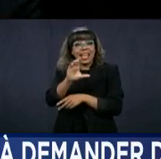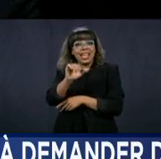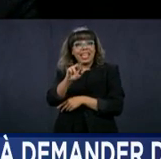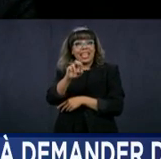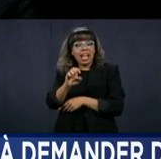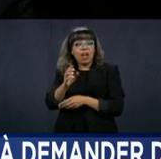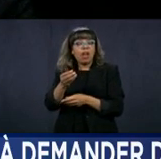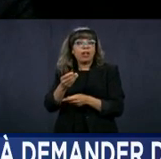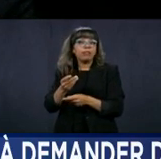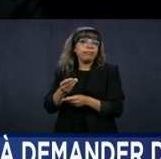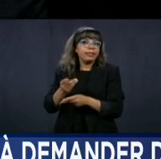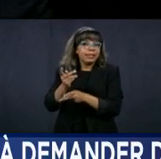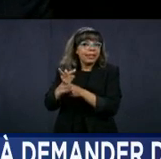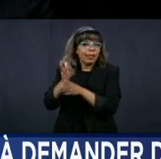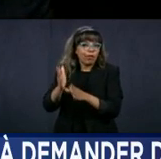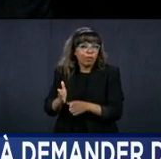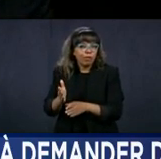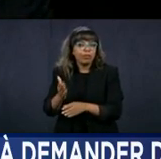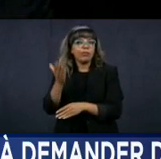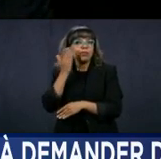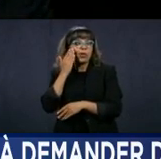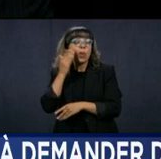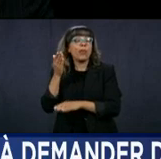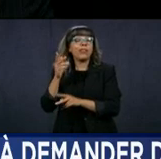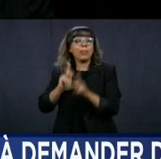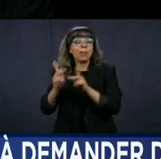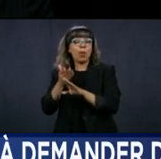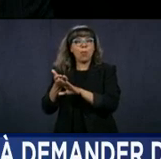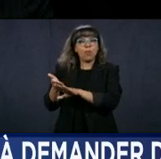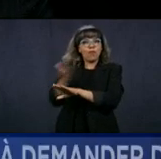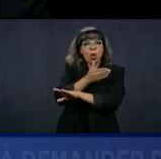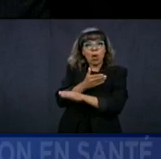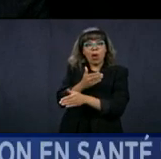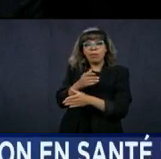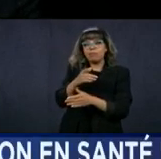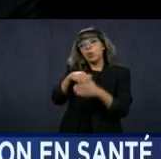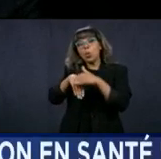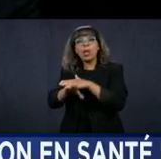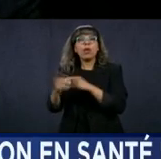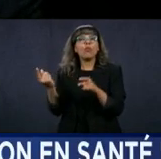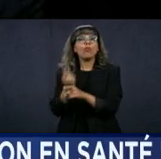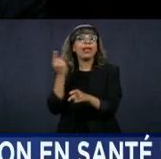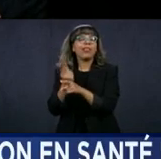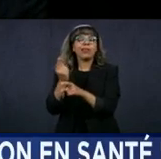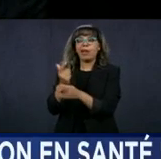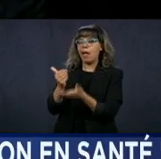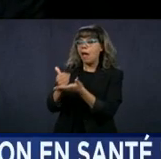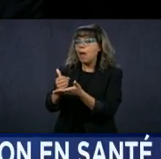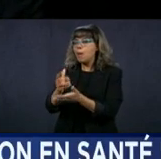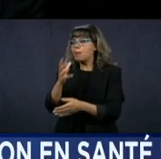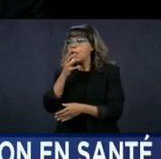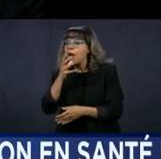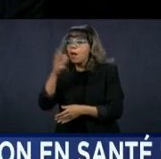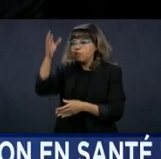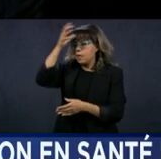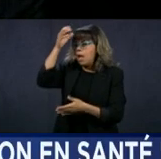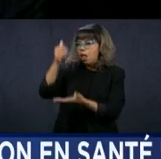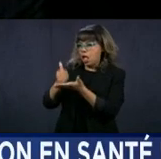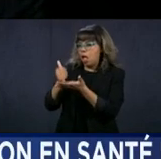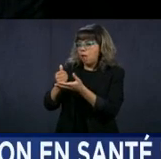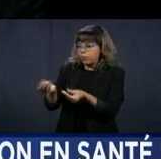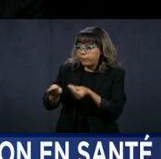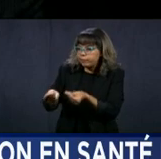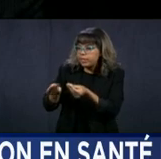aidants, les vrais proches aidants qui étaient là avant et qui étaient impliqués systématiquement auprès de leurs proches, soient en mesure d'entrer dans la